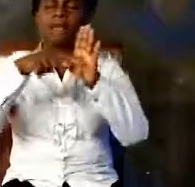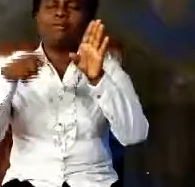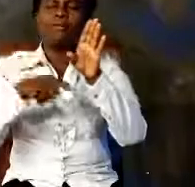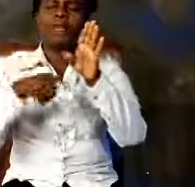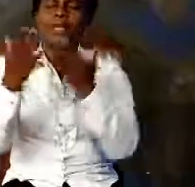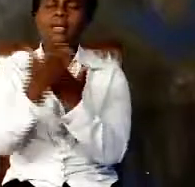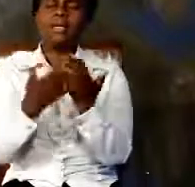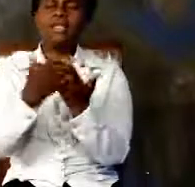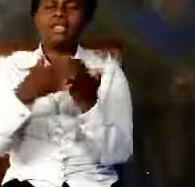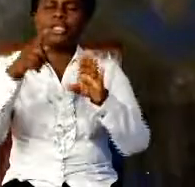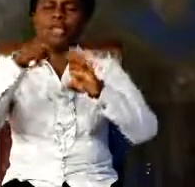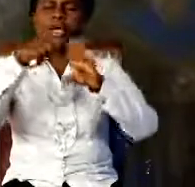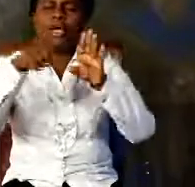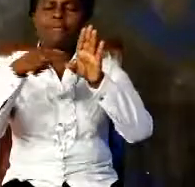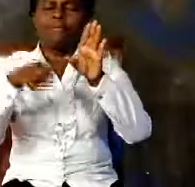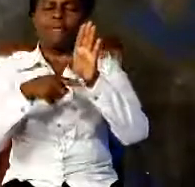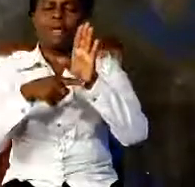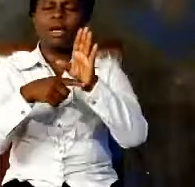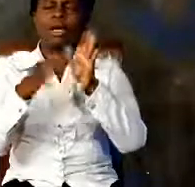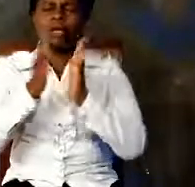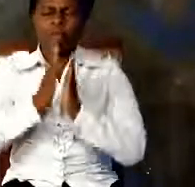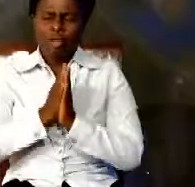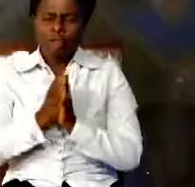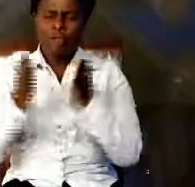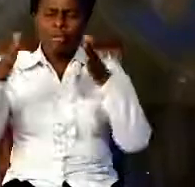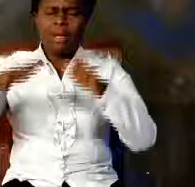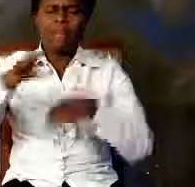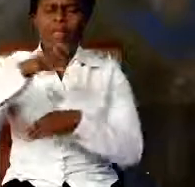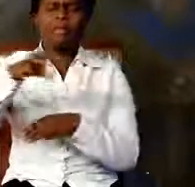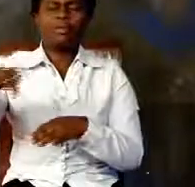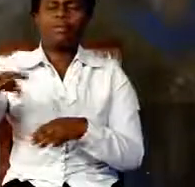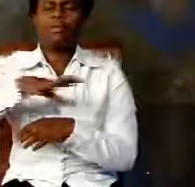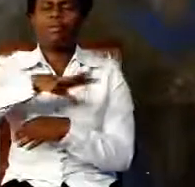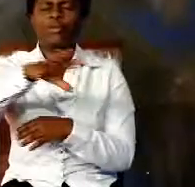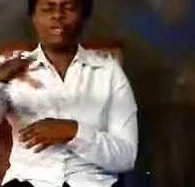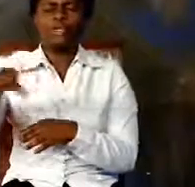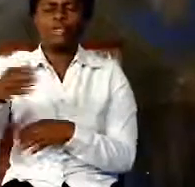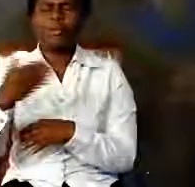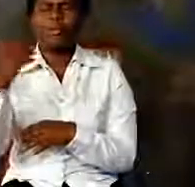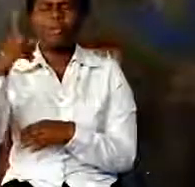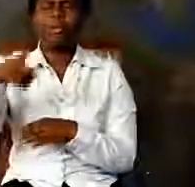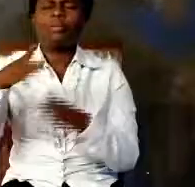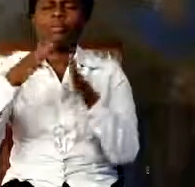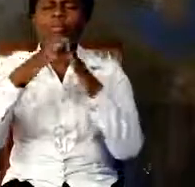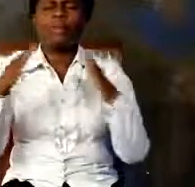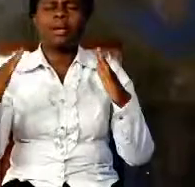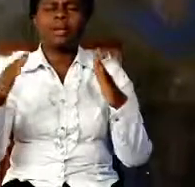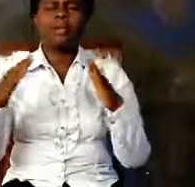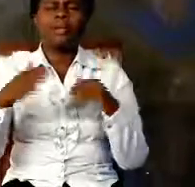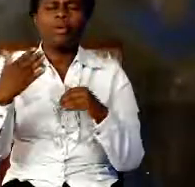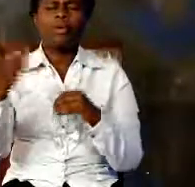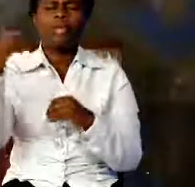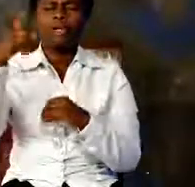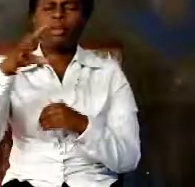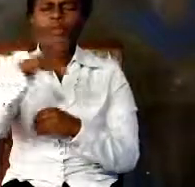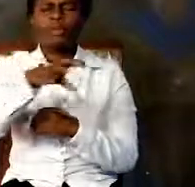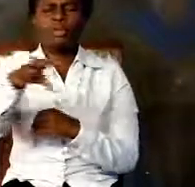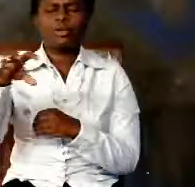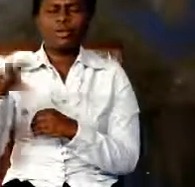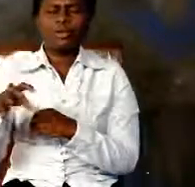Afrika. Tunaomba ubariki vituo vyote. Wengine wako majumbani, wengine wako